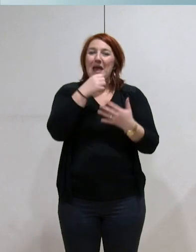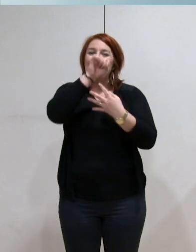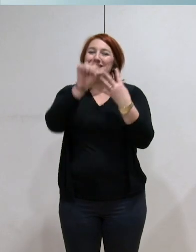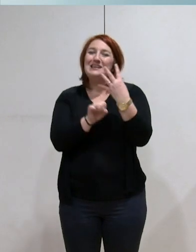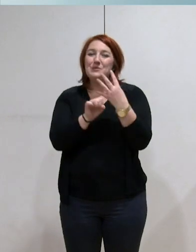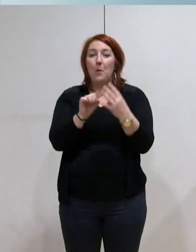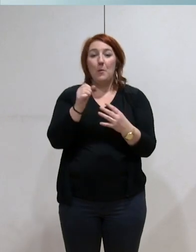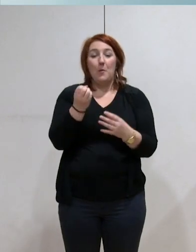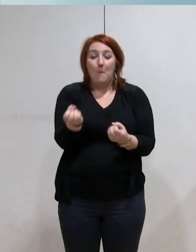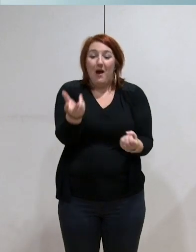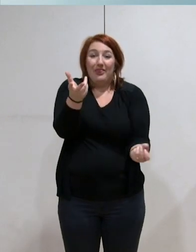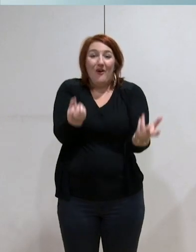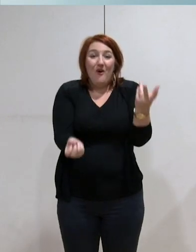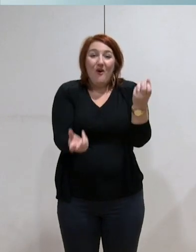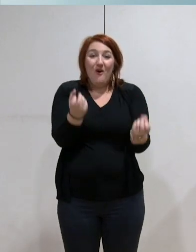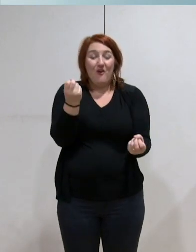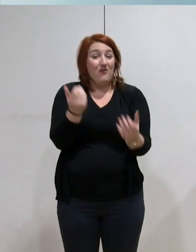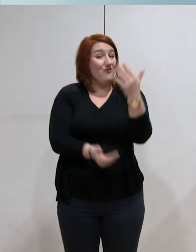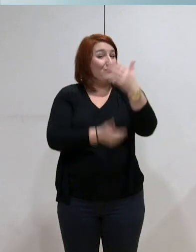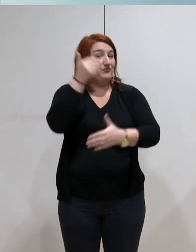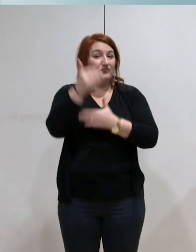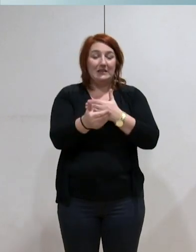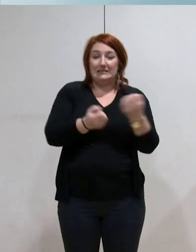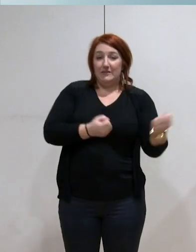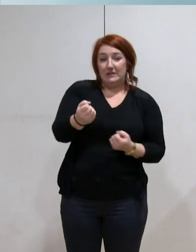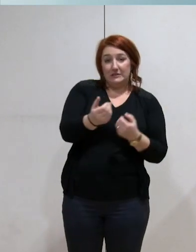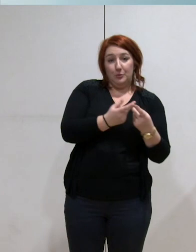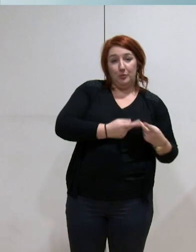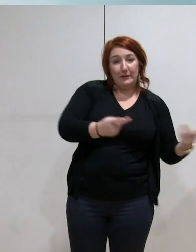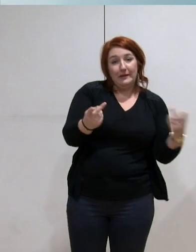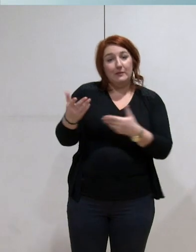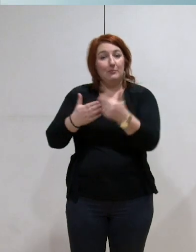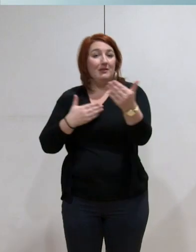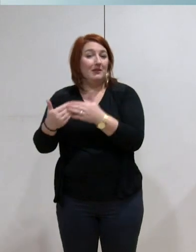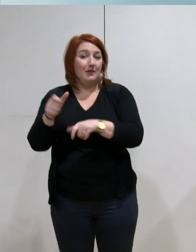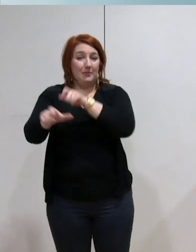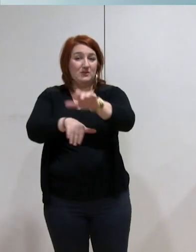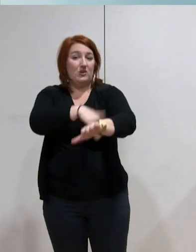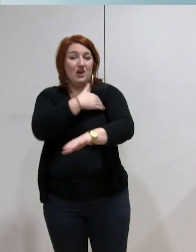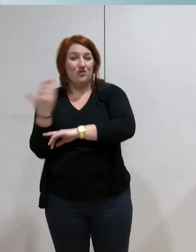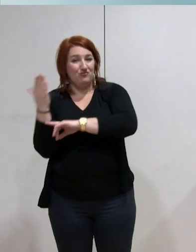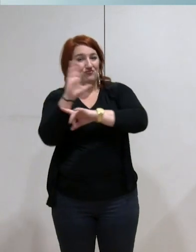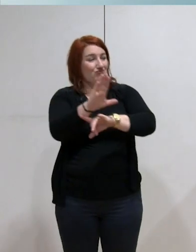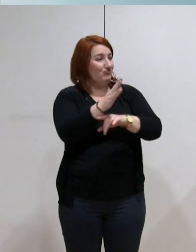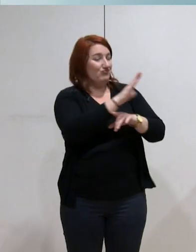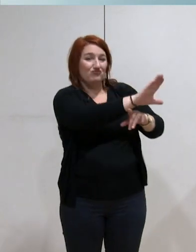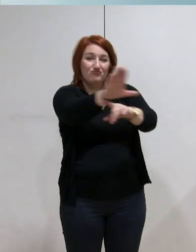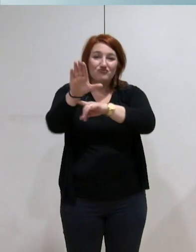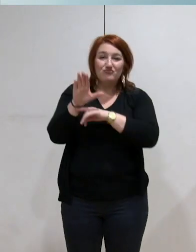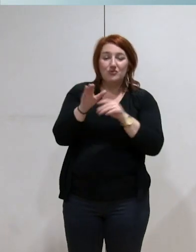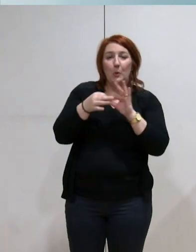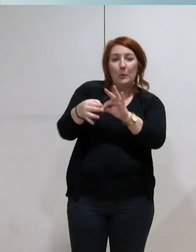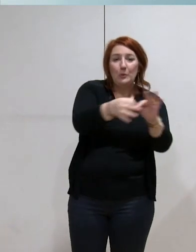printemps journée où les services publics les métiers les agents de la Ville seront mis à l'honneur et où les unions de quartiers les commerçants les habitants pourront